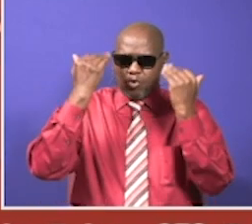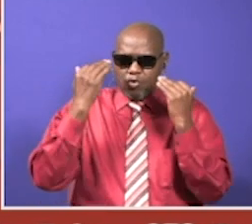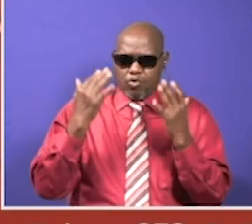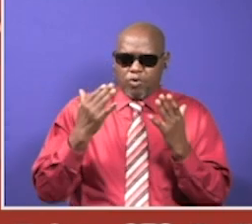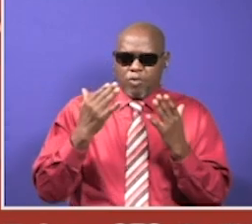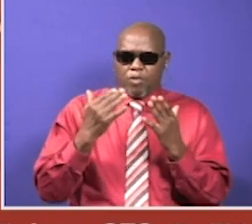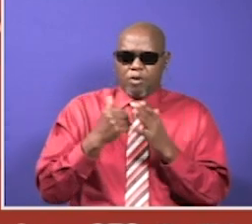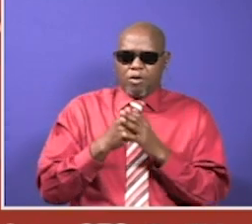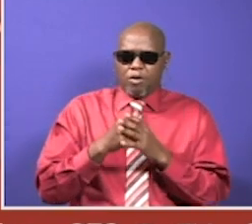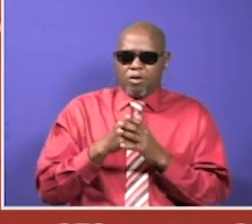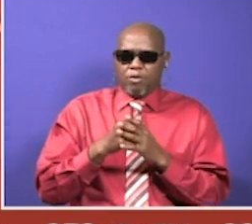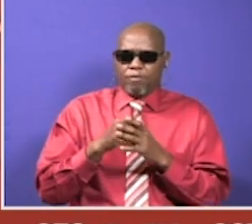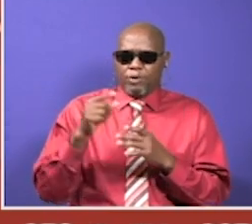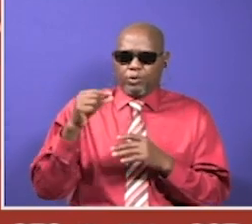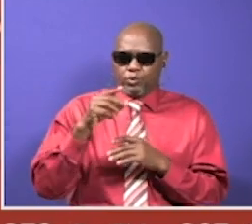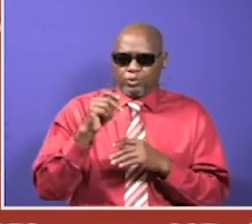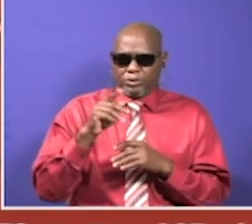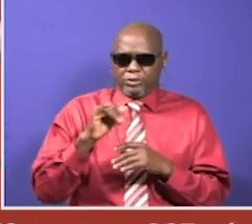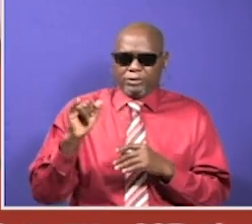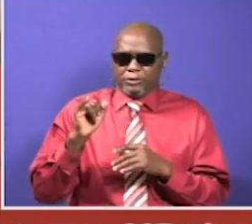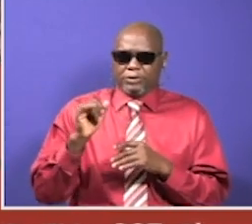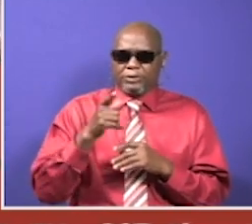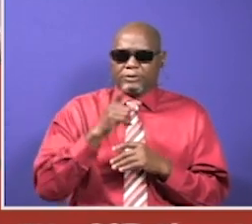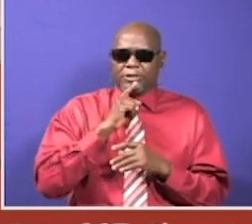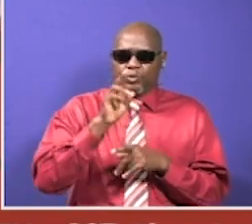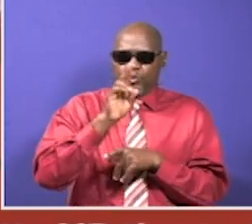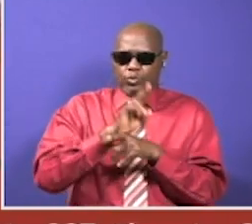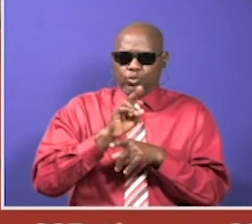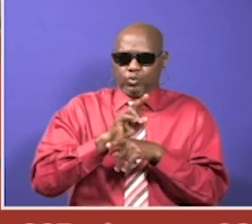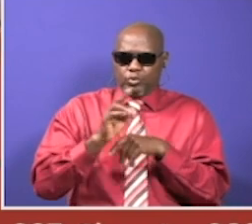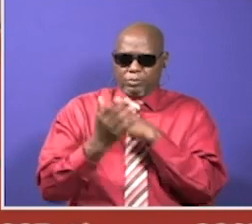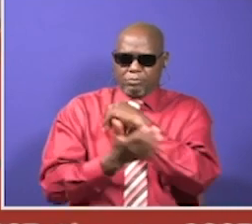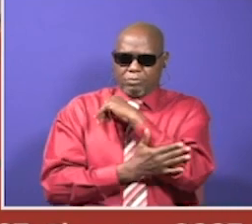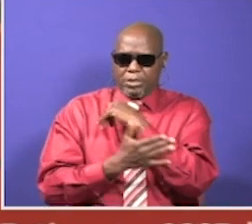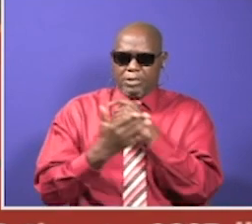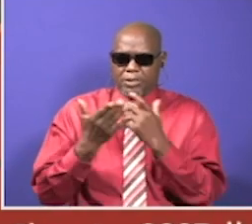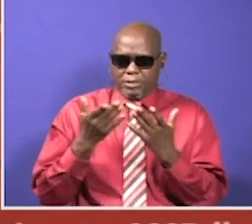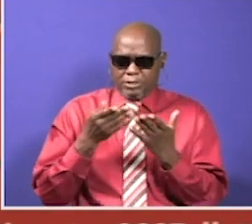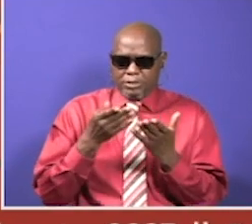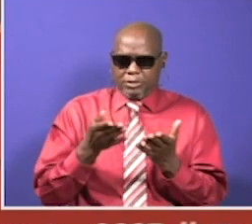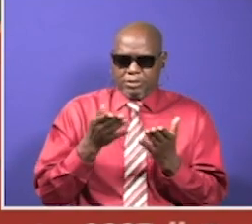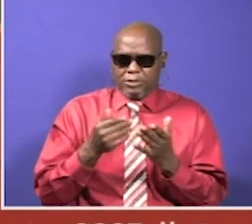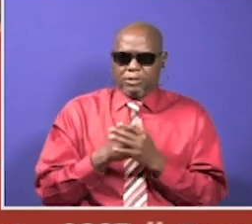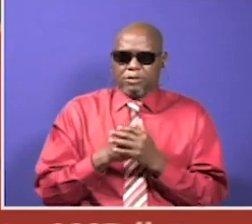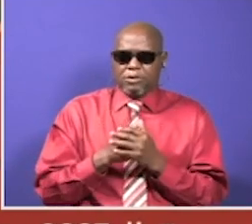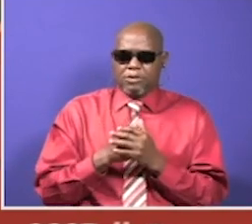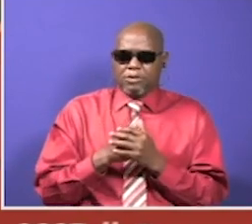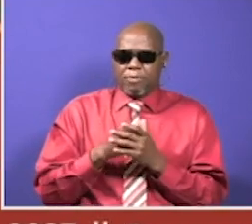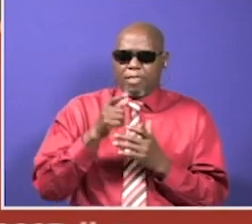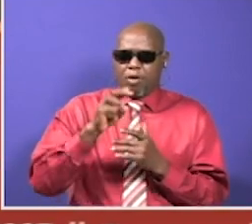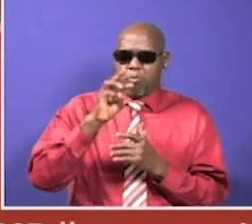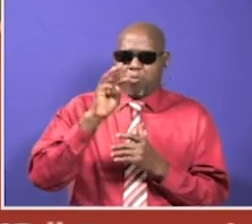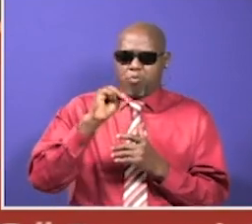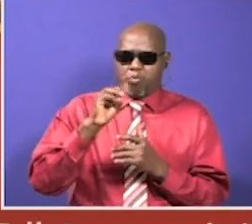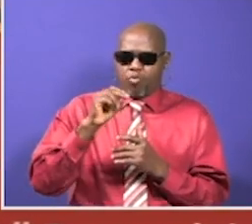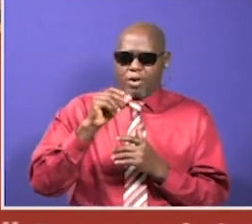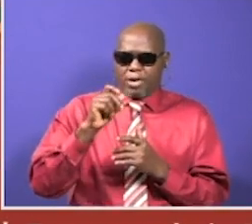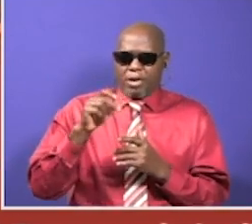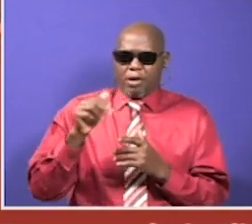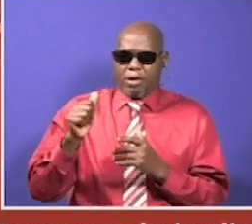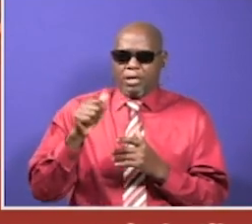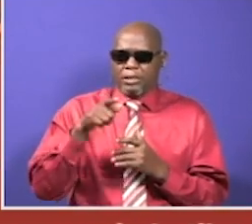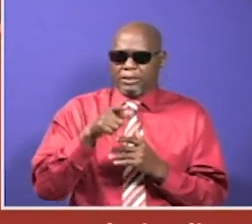kwa Monda, akiangazia madai ya matumizi mabaya ya mamlaka na kudai kuwa Monda hafai kuendelea kuhudumu kwa nafasi